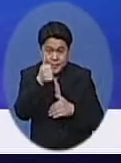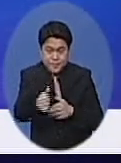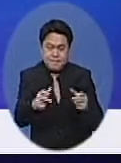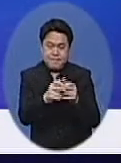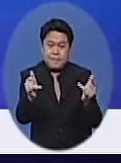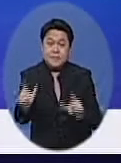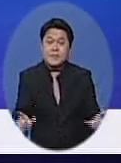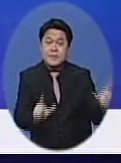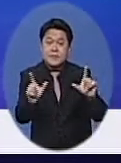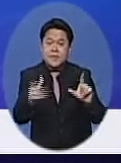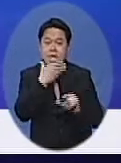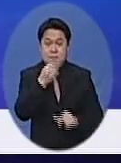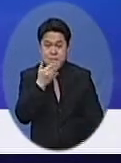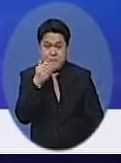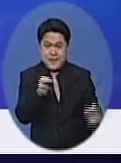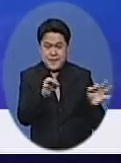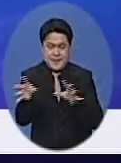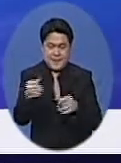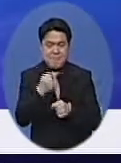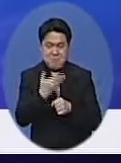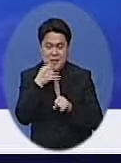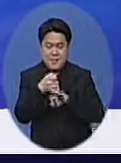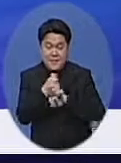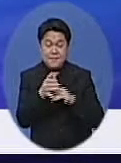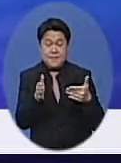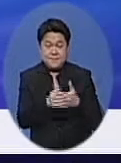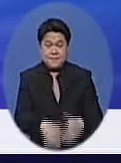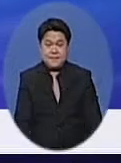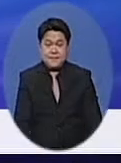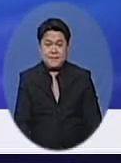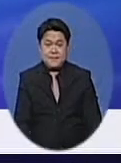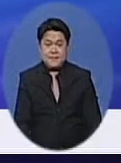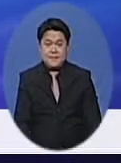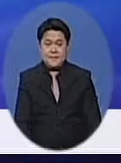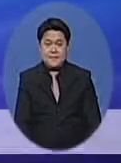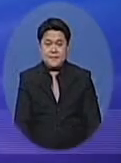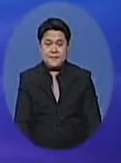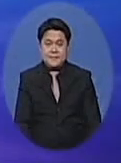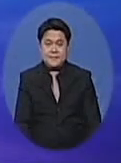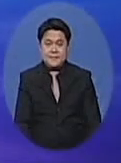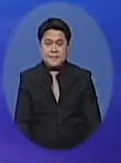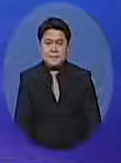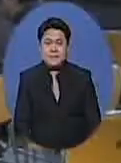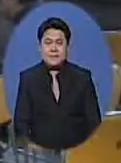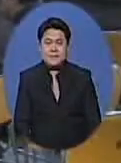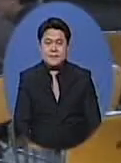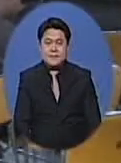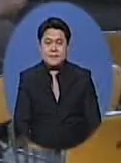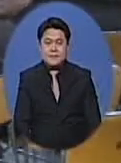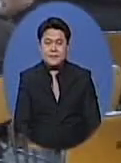장애인들의 삶이 더욱 행복해지는 김해시를 만들 것으로 약속했습니다. 오나경 아나운서입니다.